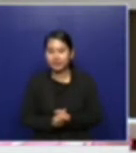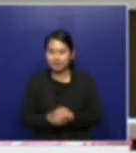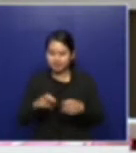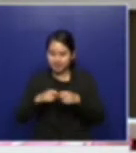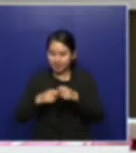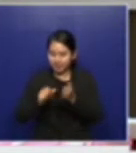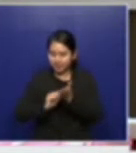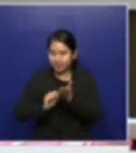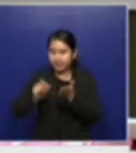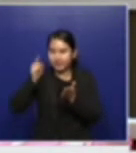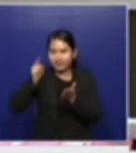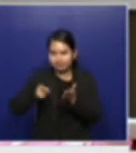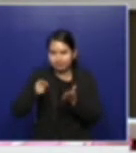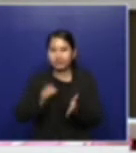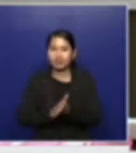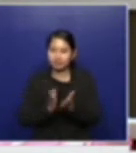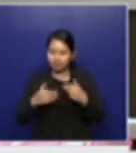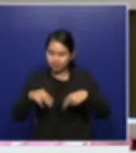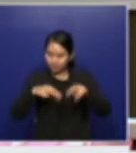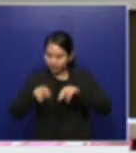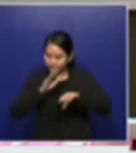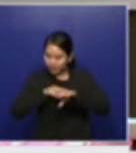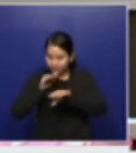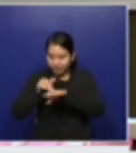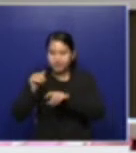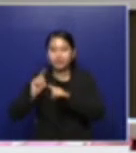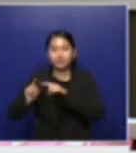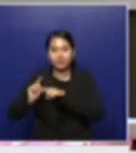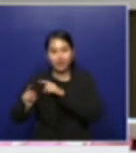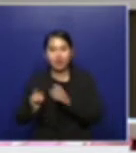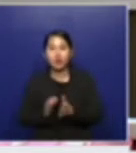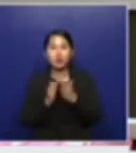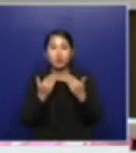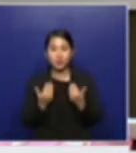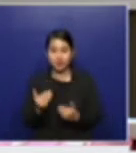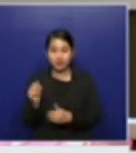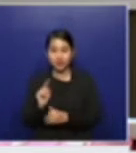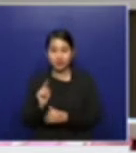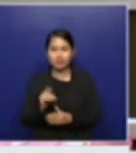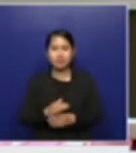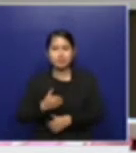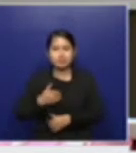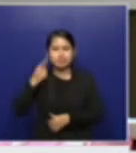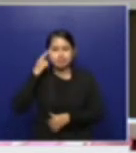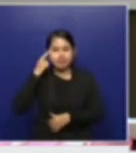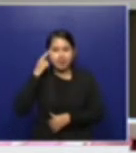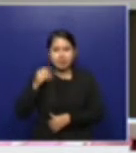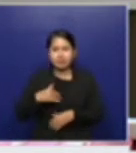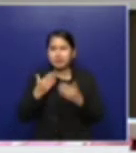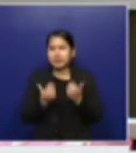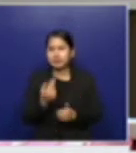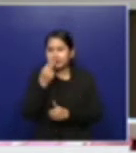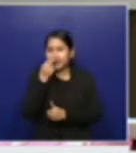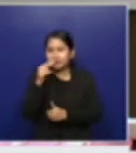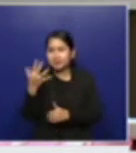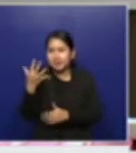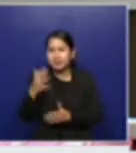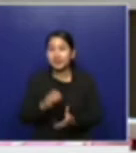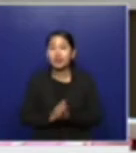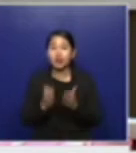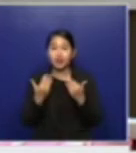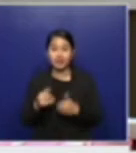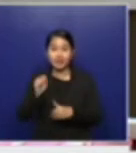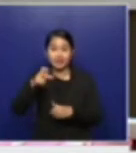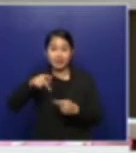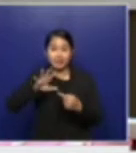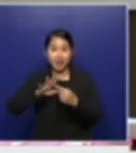ามในการแก้ปัญหาในการปฏิรูปผมว่าวันนี้คงจะมีอะไรเห็นบ้างและนี่ไม่เห็นละสภาพัฒน์วันนี้เ